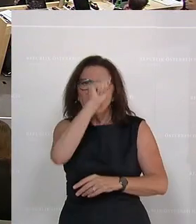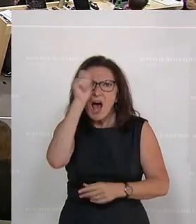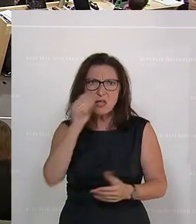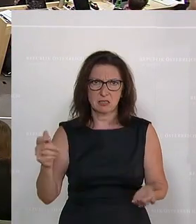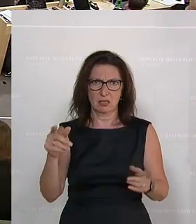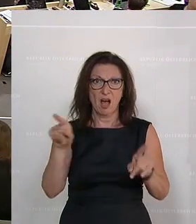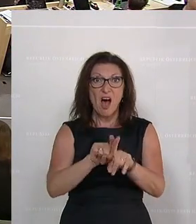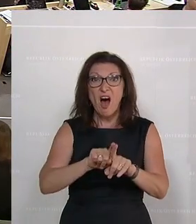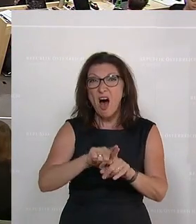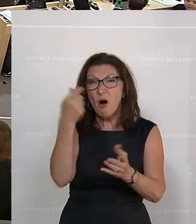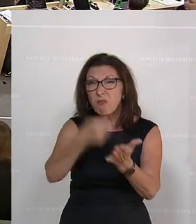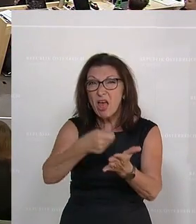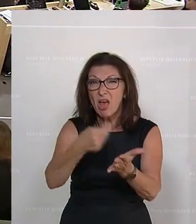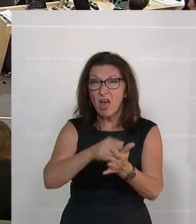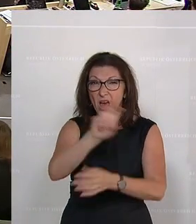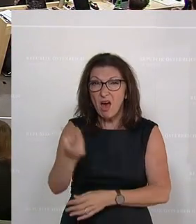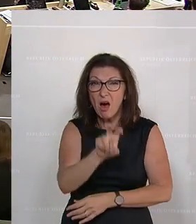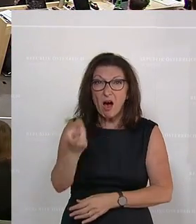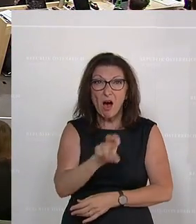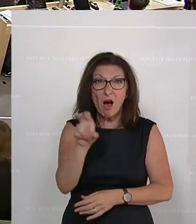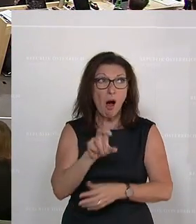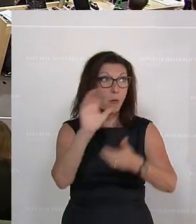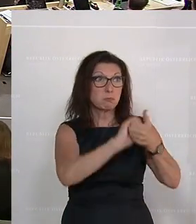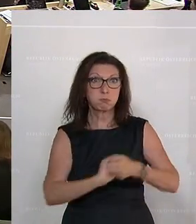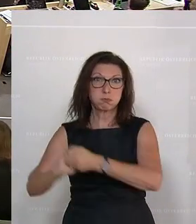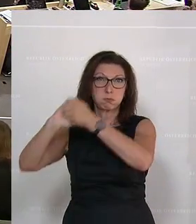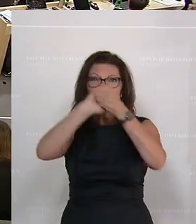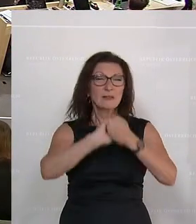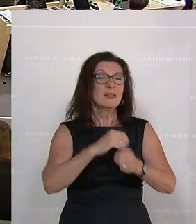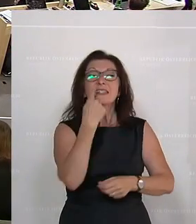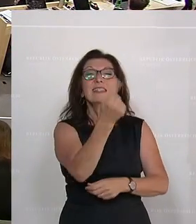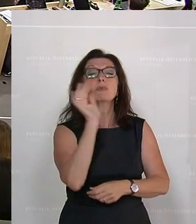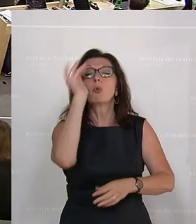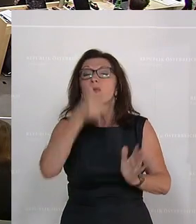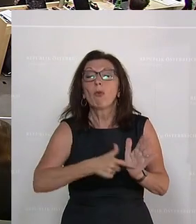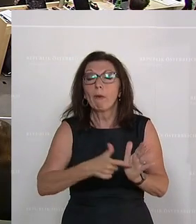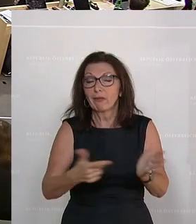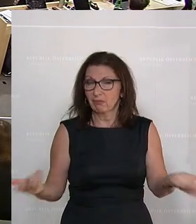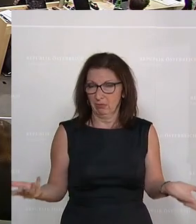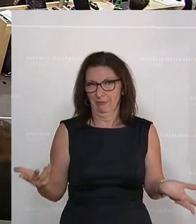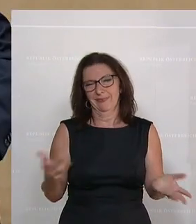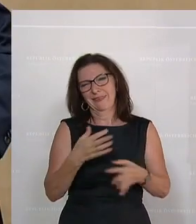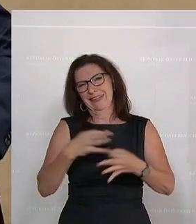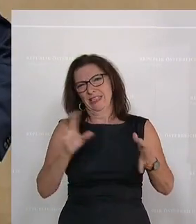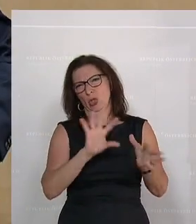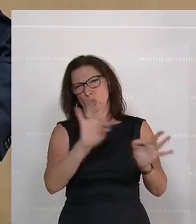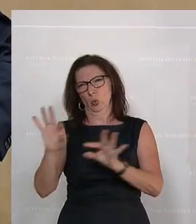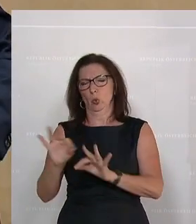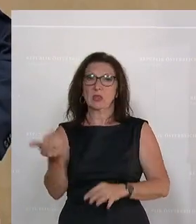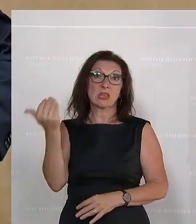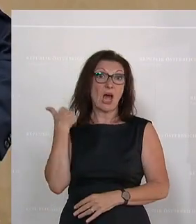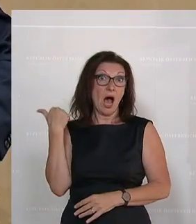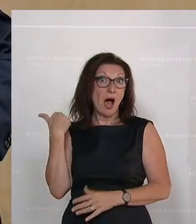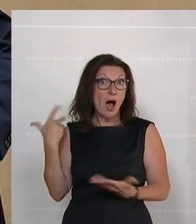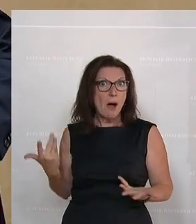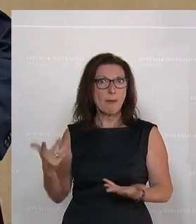selbst permanent übernimmt uns selbst permanent zweckentfremdet deshalb nichts mehr mit dem zu tun mit dem konstrukt dem